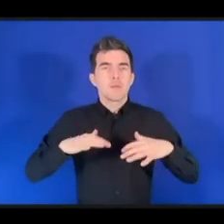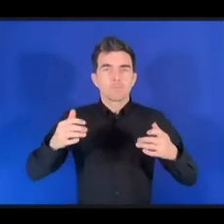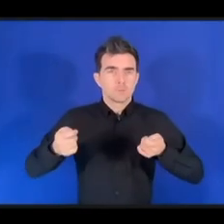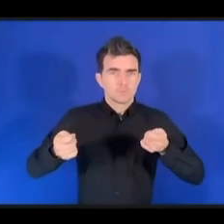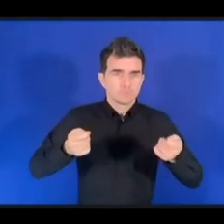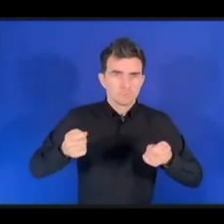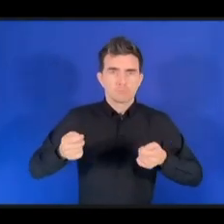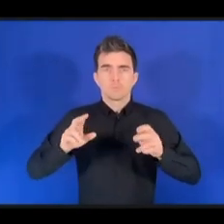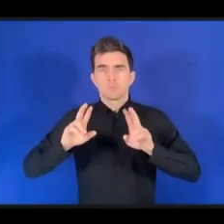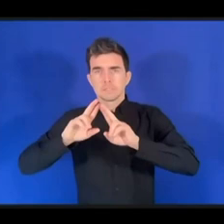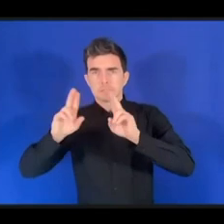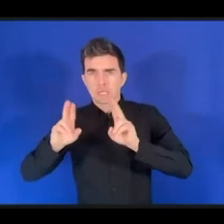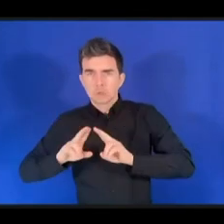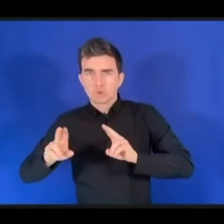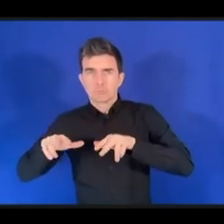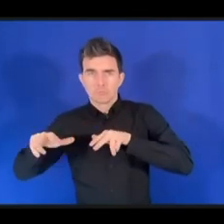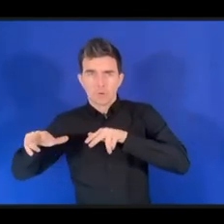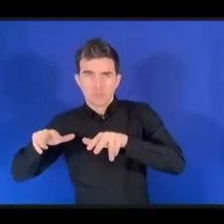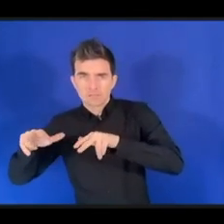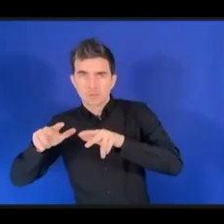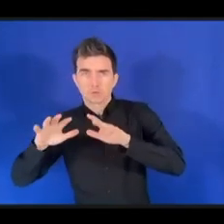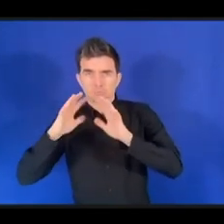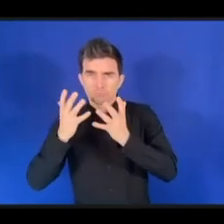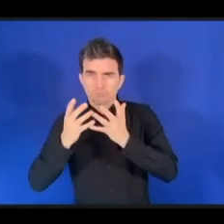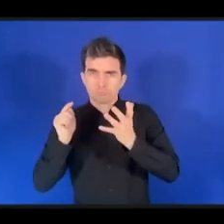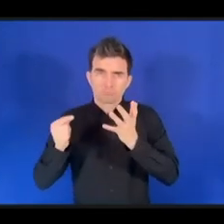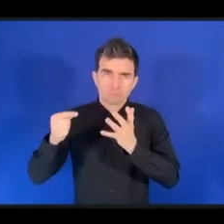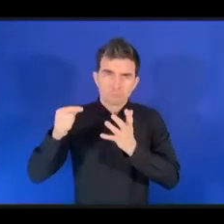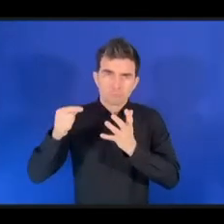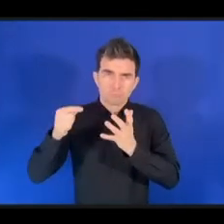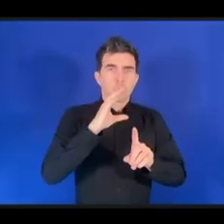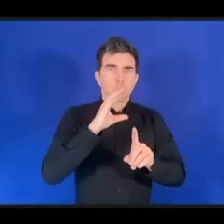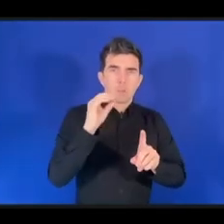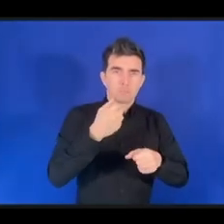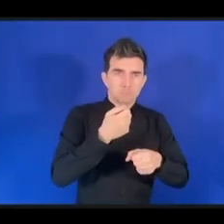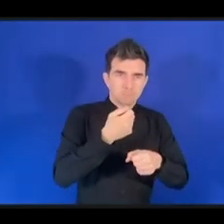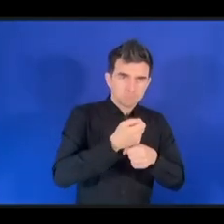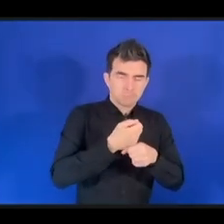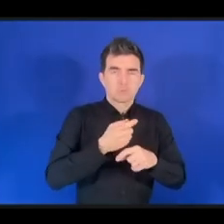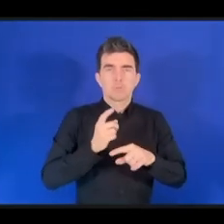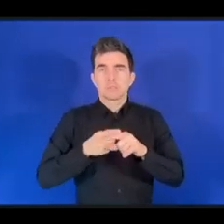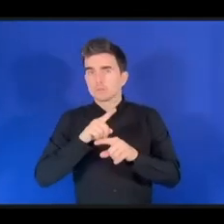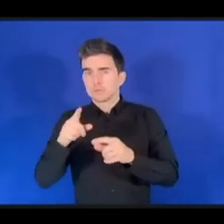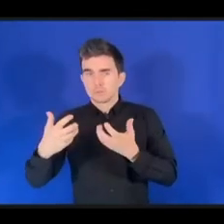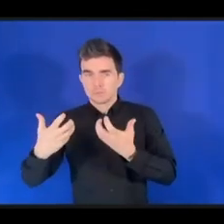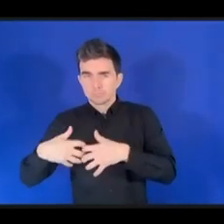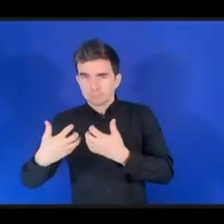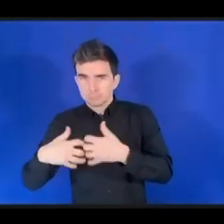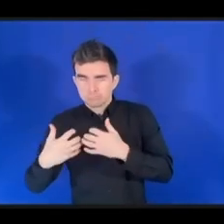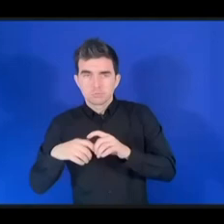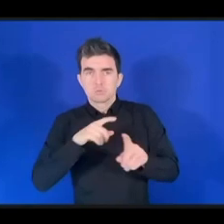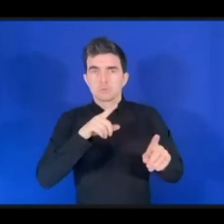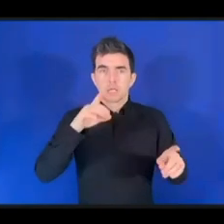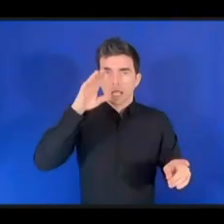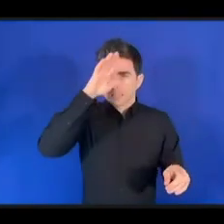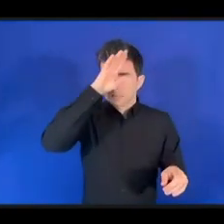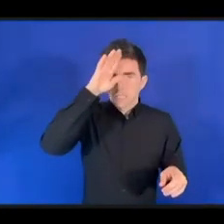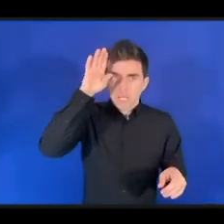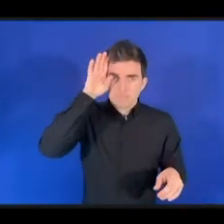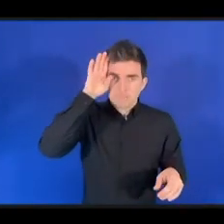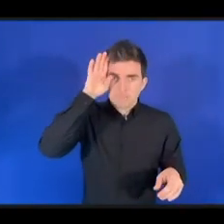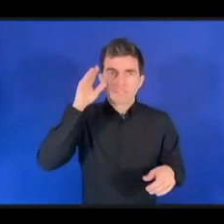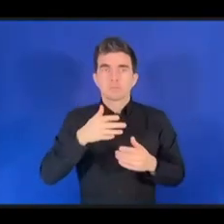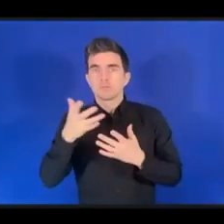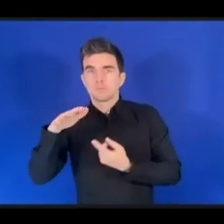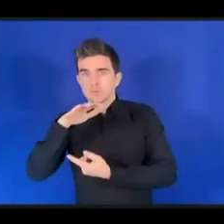ceux qui ont contribué au succès les gouvernement organisation internationale entreprise ingénieurs universitaires